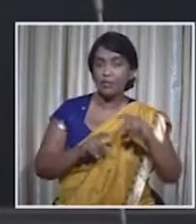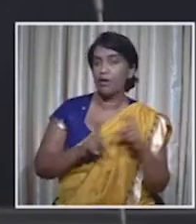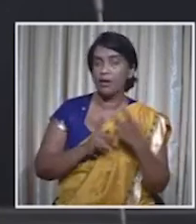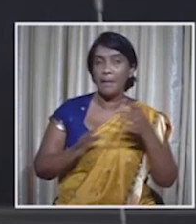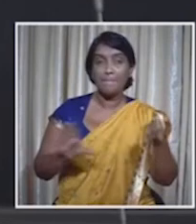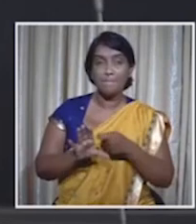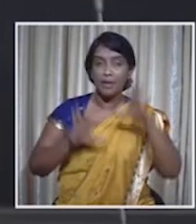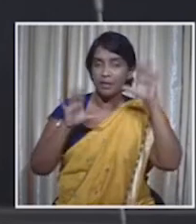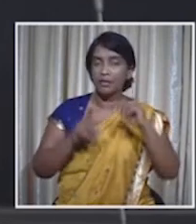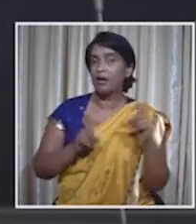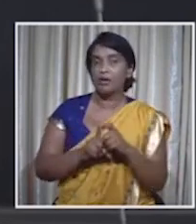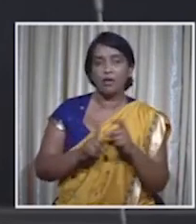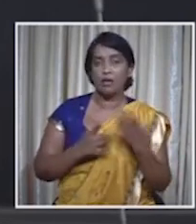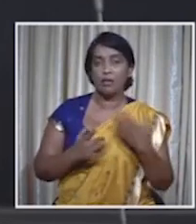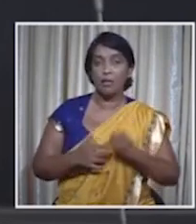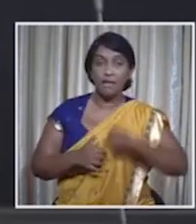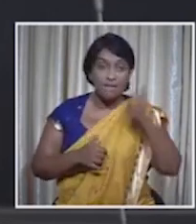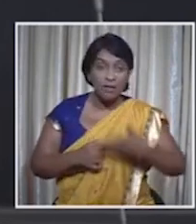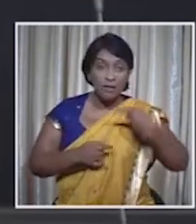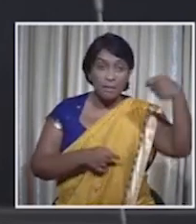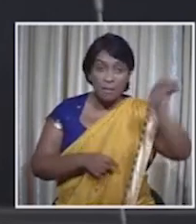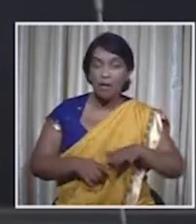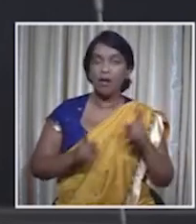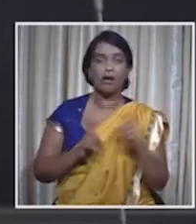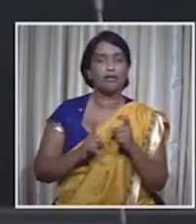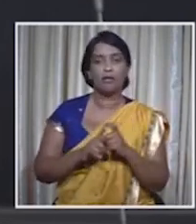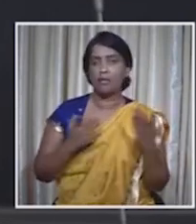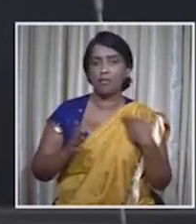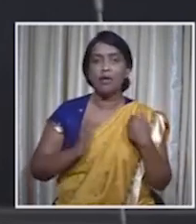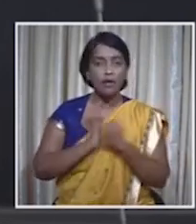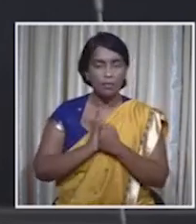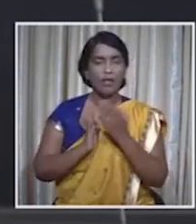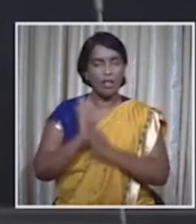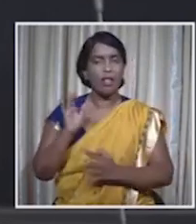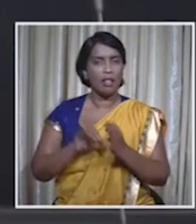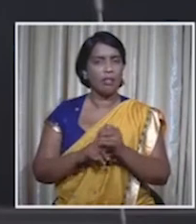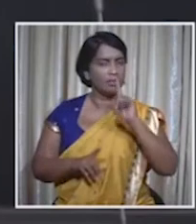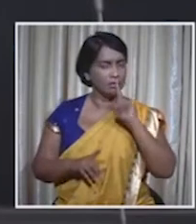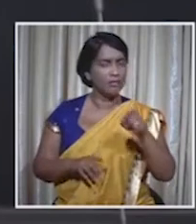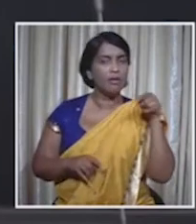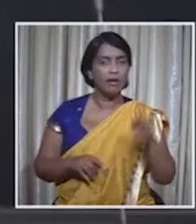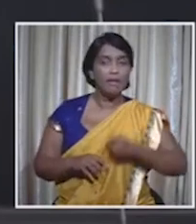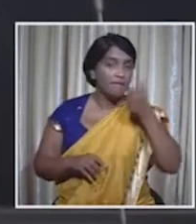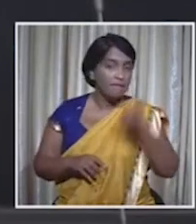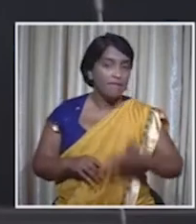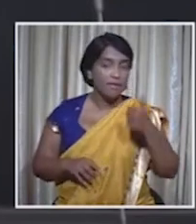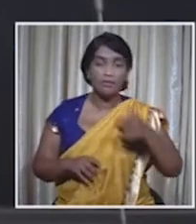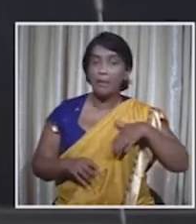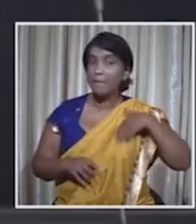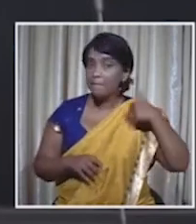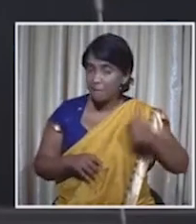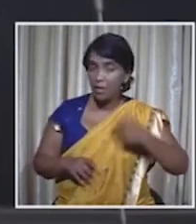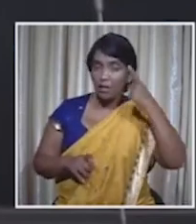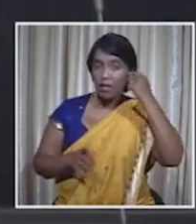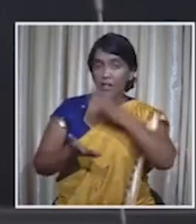ගේන්න නැහැ. අත්‍යවශ්‍ය දේවල් ගේන්න ඩොලර් නැහැ. ඒතර මම ගරු ඇමතුමාගෙන් අහනවා මේ අත්‍යවශ්‍ය ප්‍රමුඛතාවයේ තාර